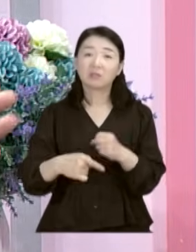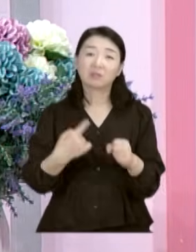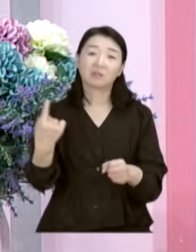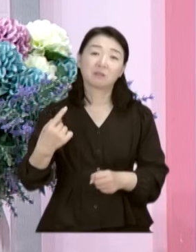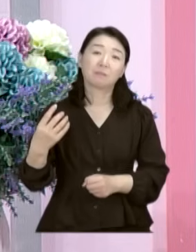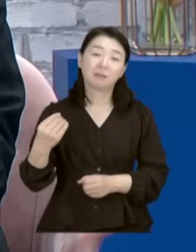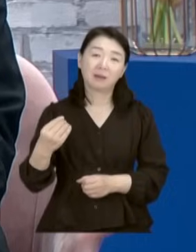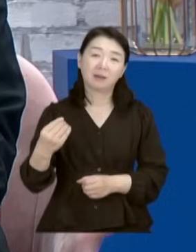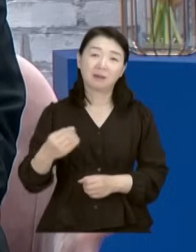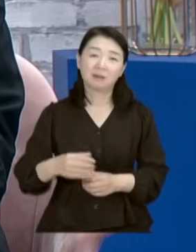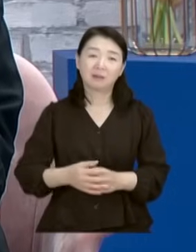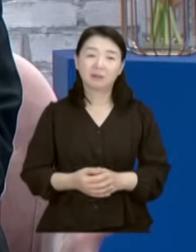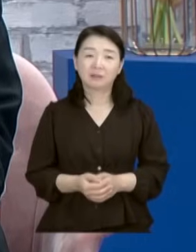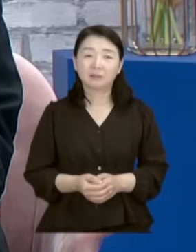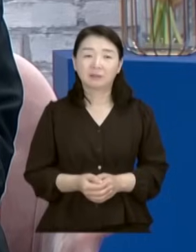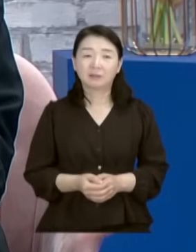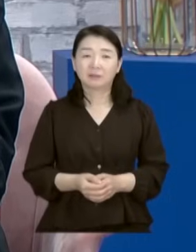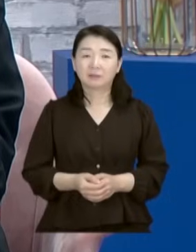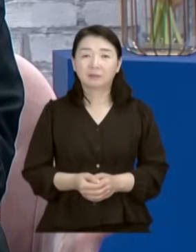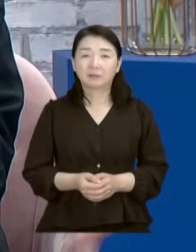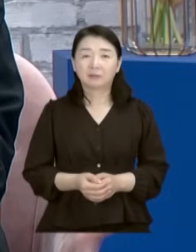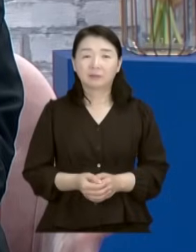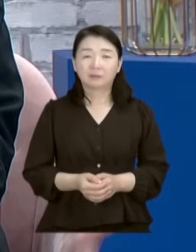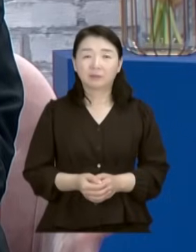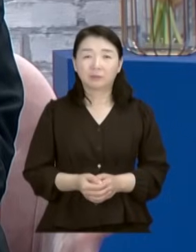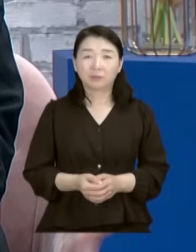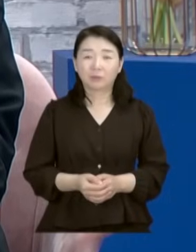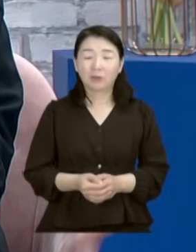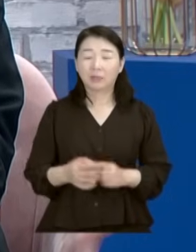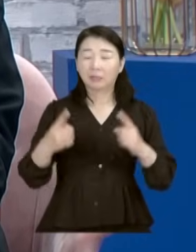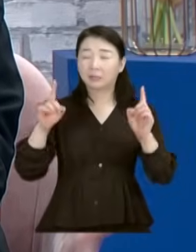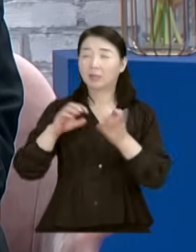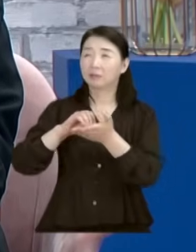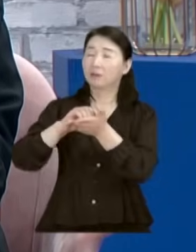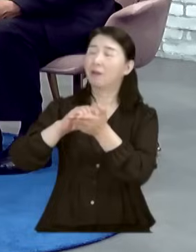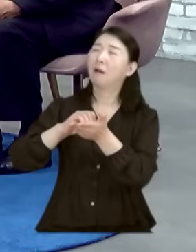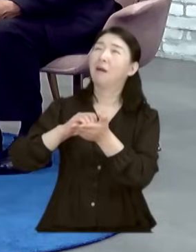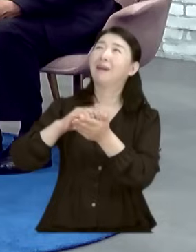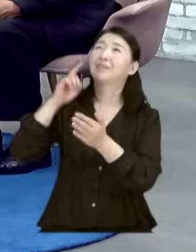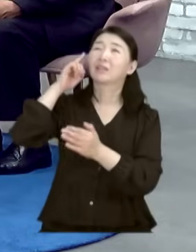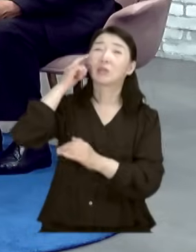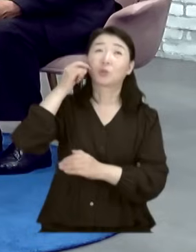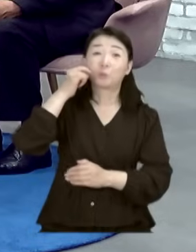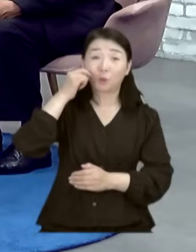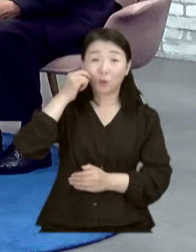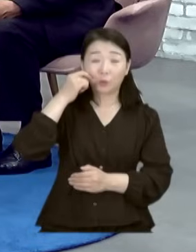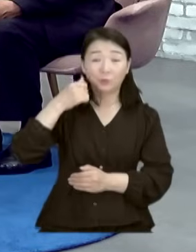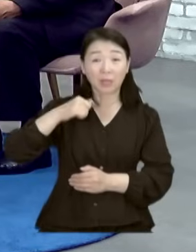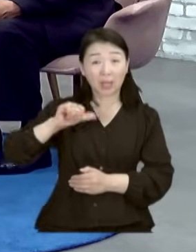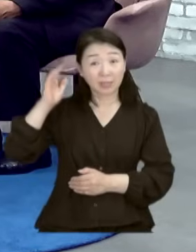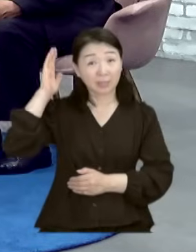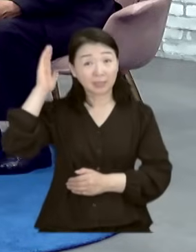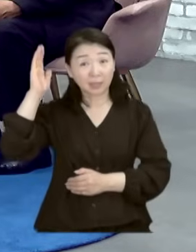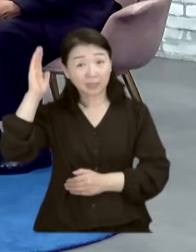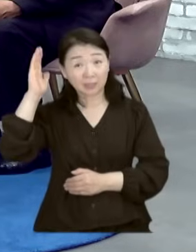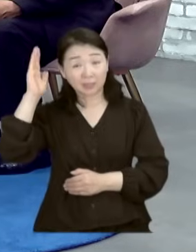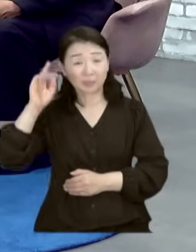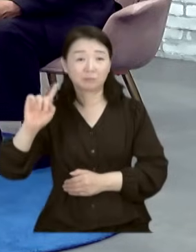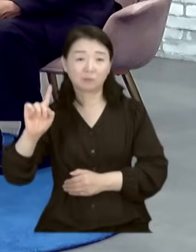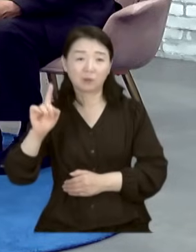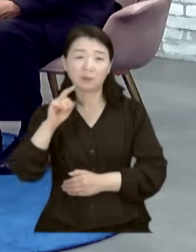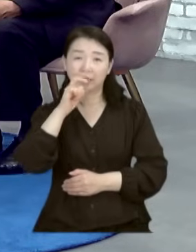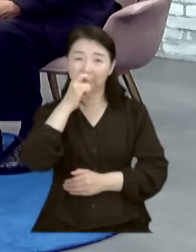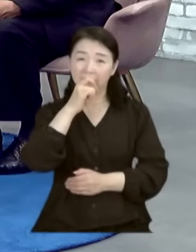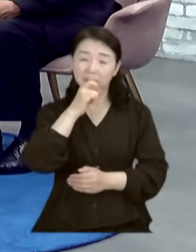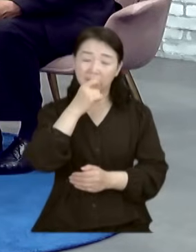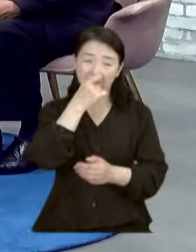1년에 천만원이잖아요 그러면 이거는 뭐 꿈도 꿀 수 없는 건데이 아이의 이야기를 저희 그